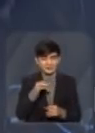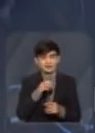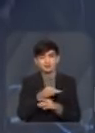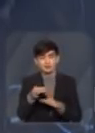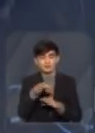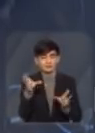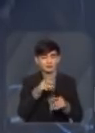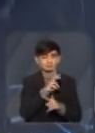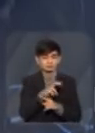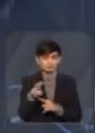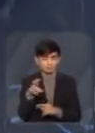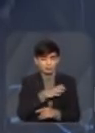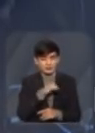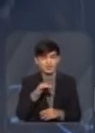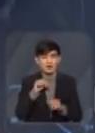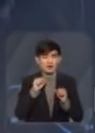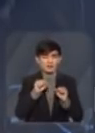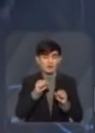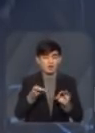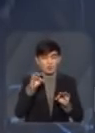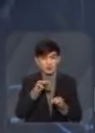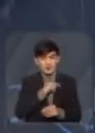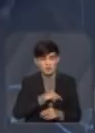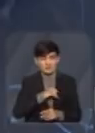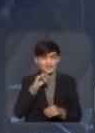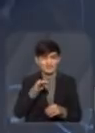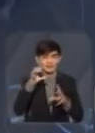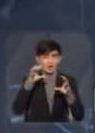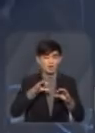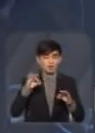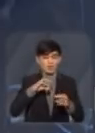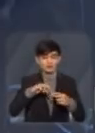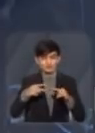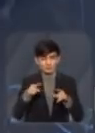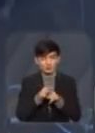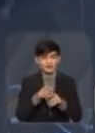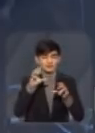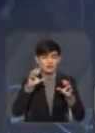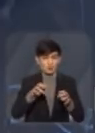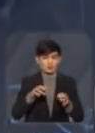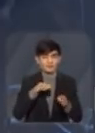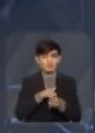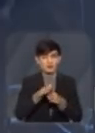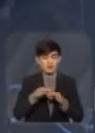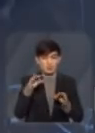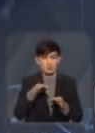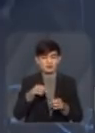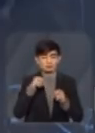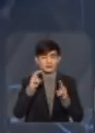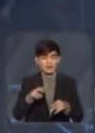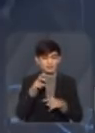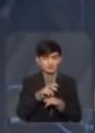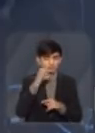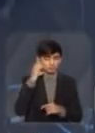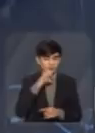қабылдау жүргізді. Әсіресе адвокаттық қызмет пен заң көмегі туралы қабылданған заңның орындалуына жіті назар аударылды.